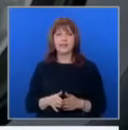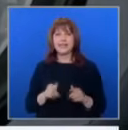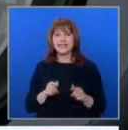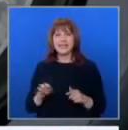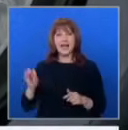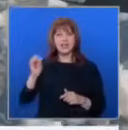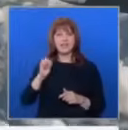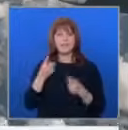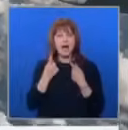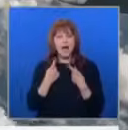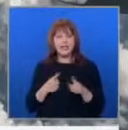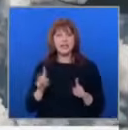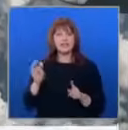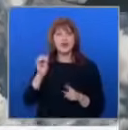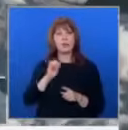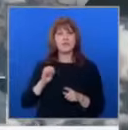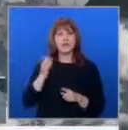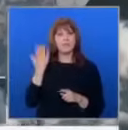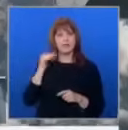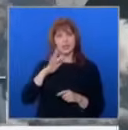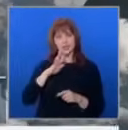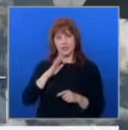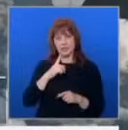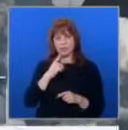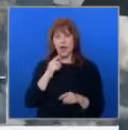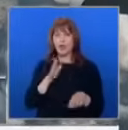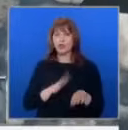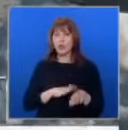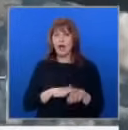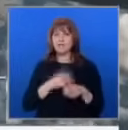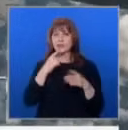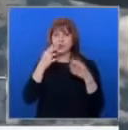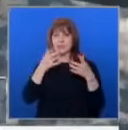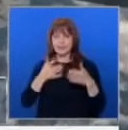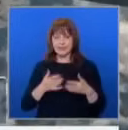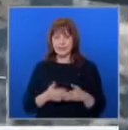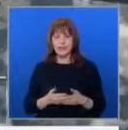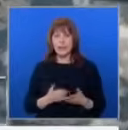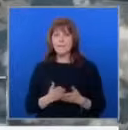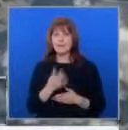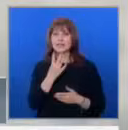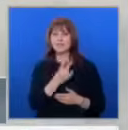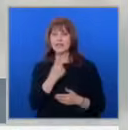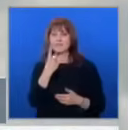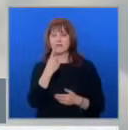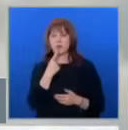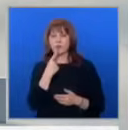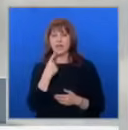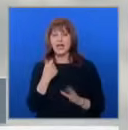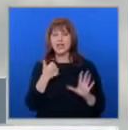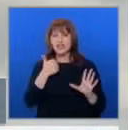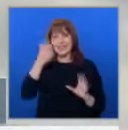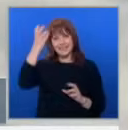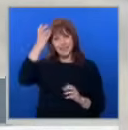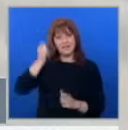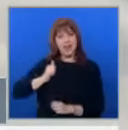Сегашна Европа е различна от Европа преди 4 години. Доказва го и статистиката. През 2021 само 6 държави